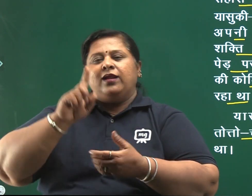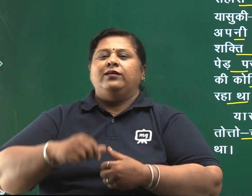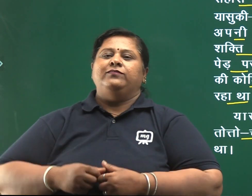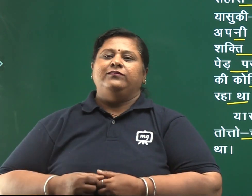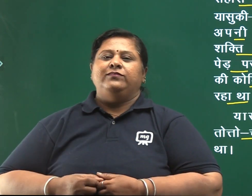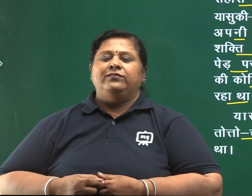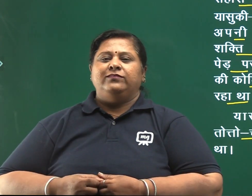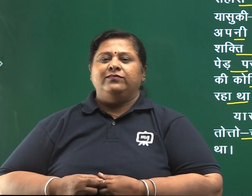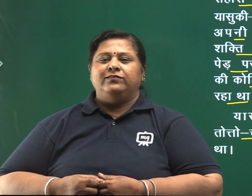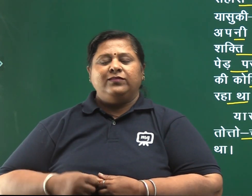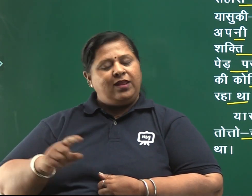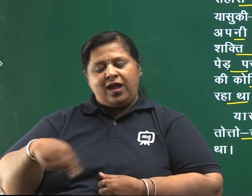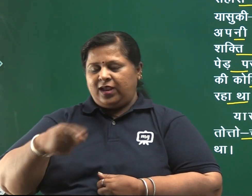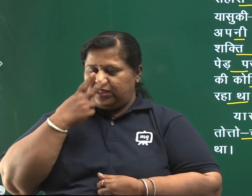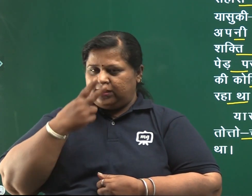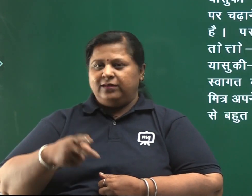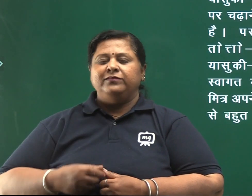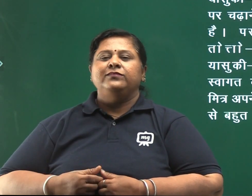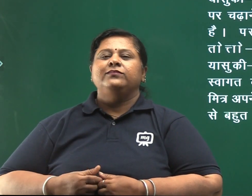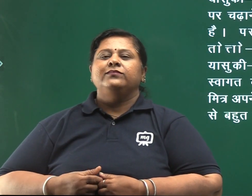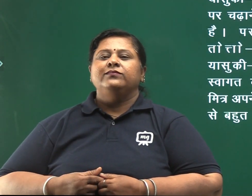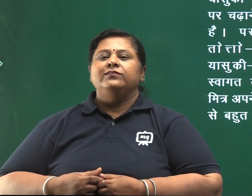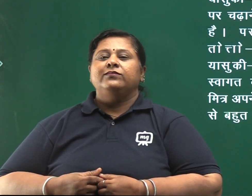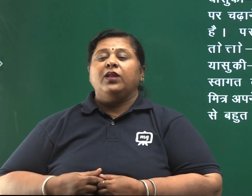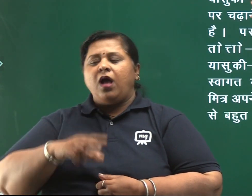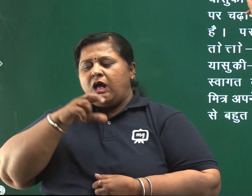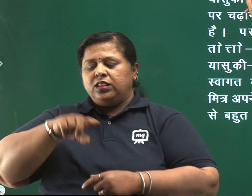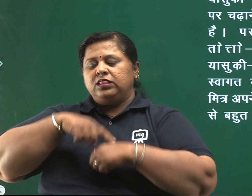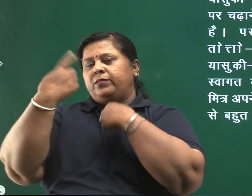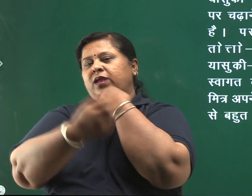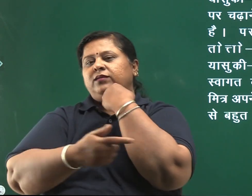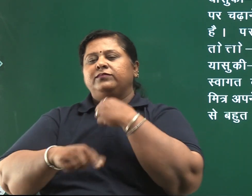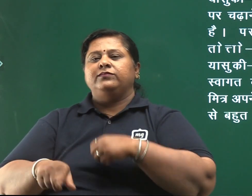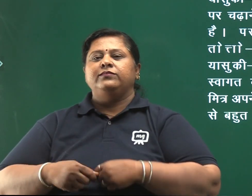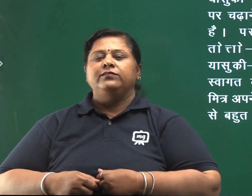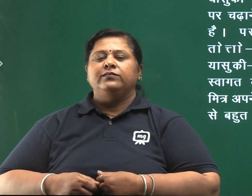है। आगे देखते हैं। अंत में